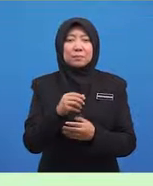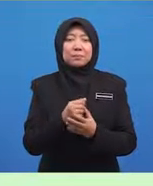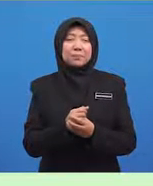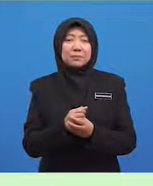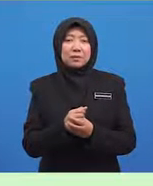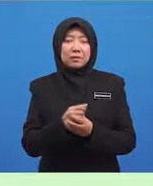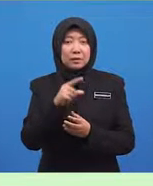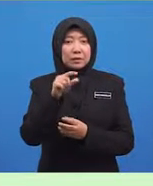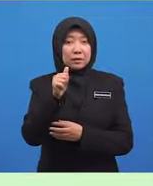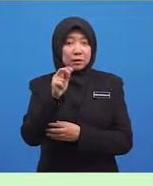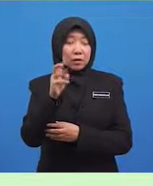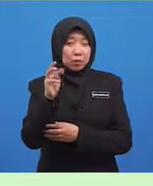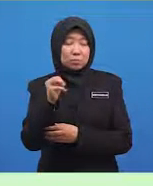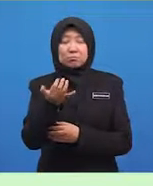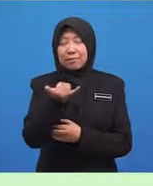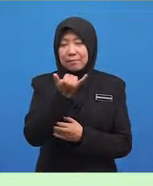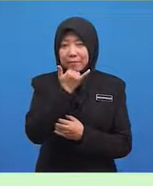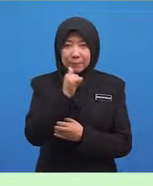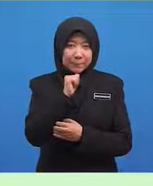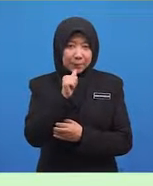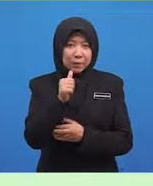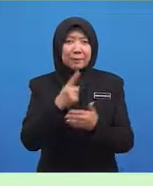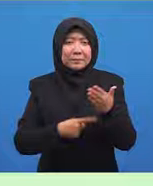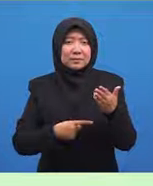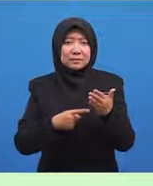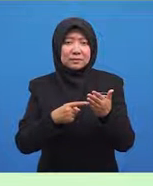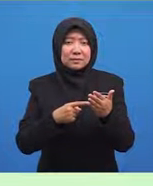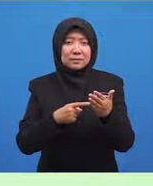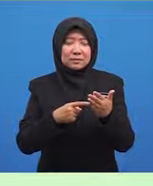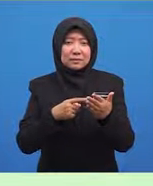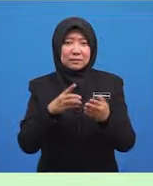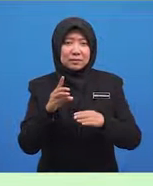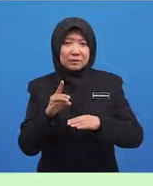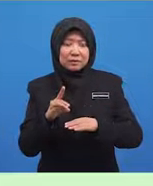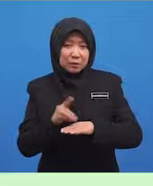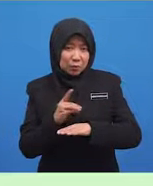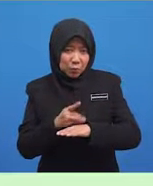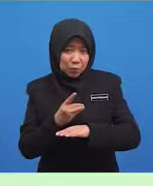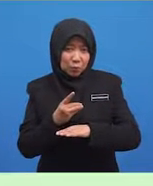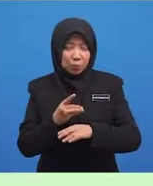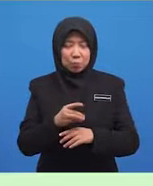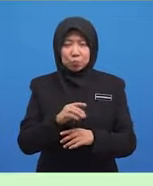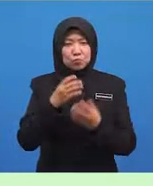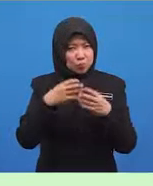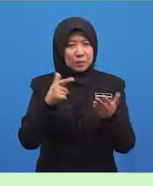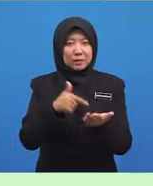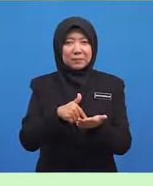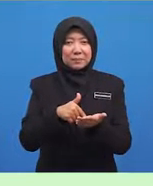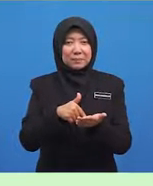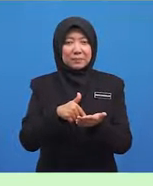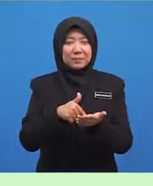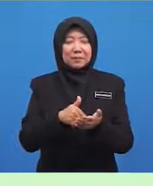Salah. Cuba lagi. Apa agaknya gambar ini, ya? Debu? Cuba lagi. Ya,